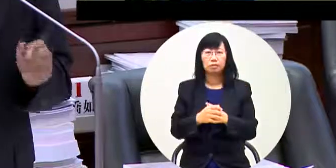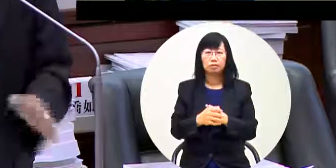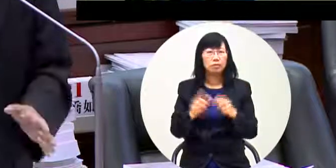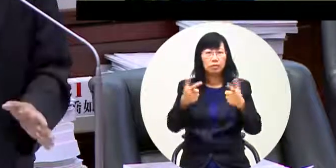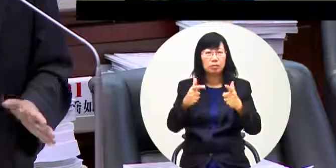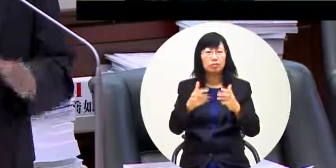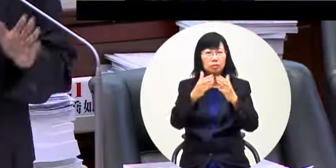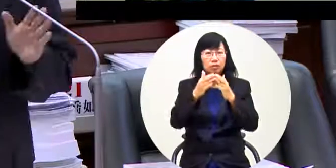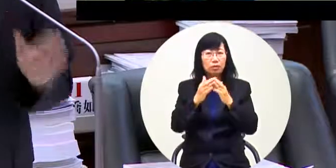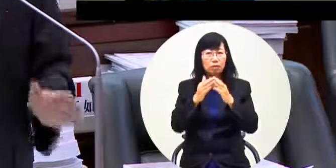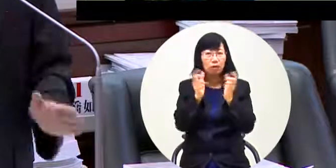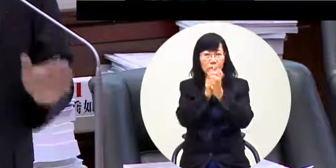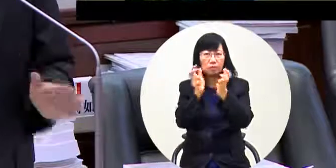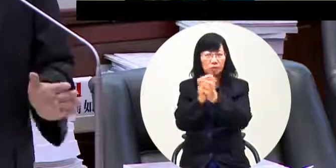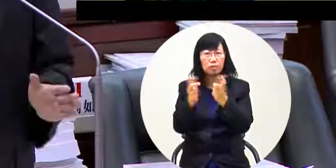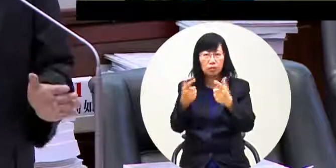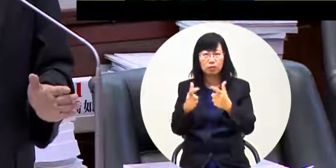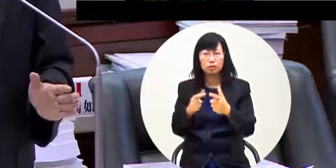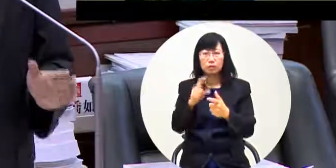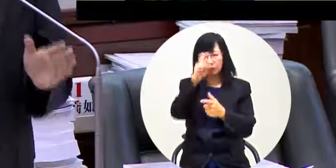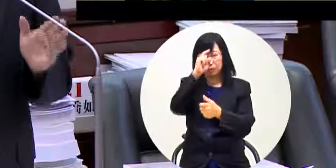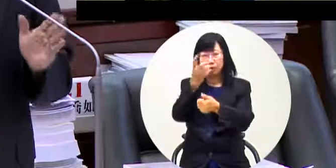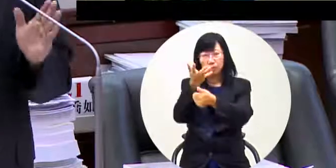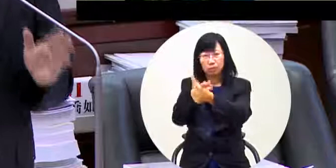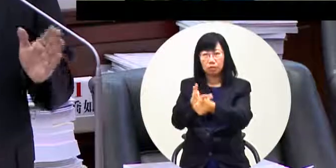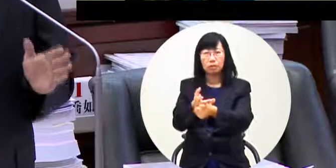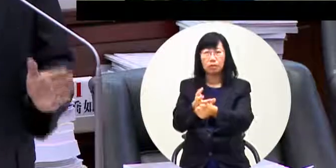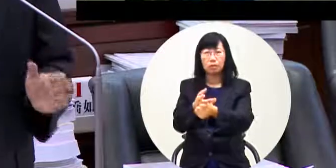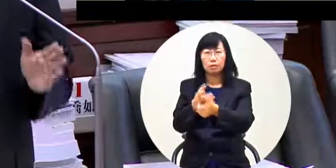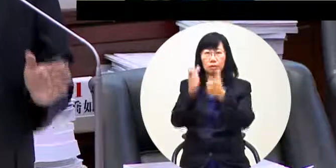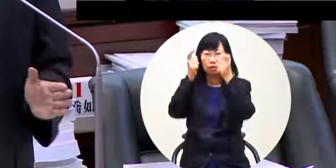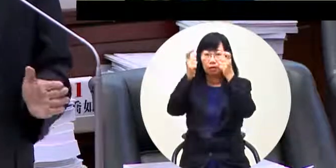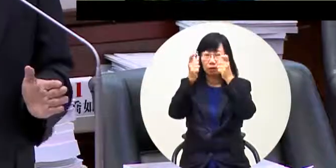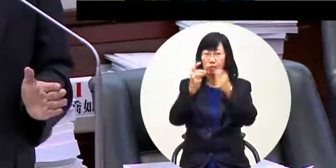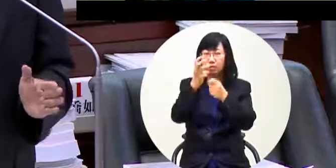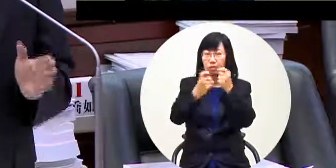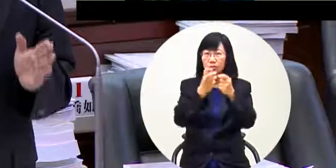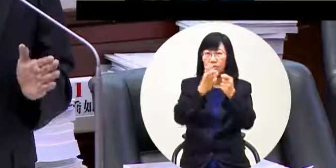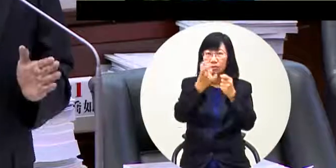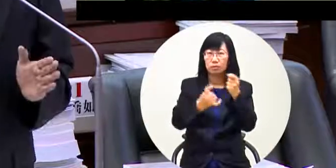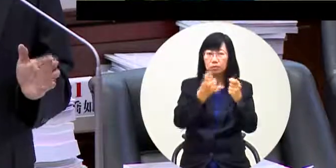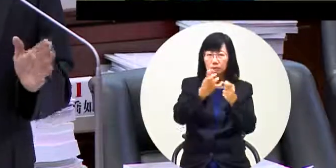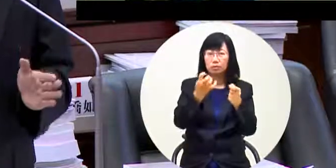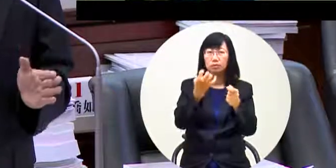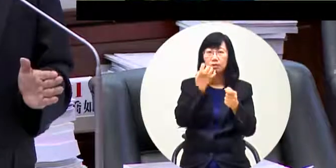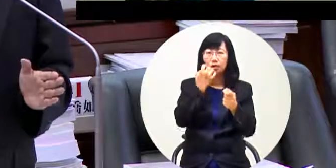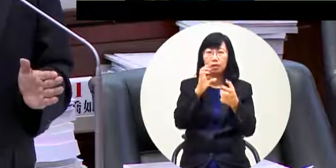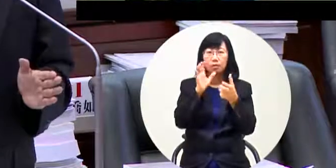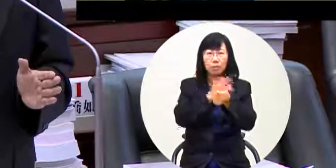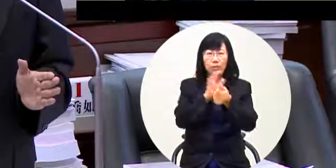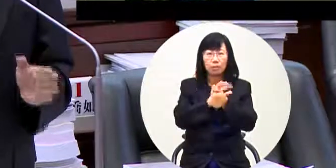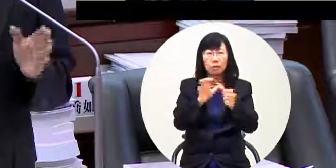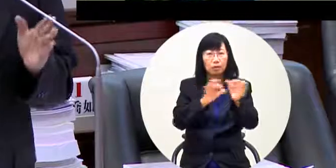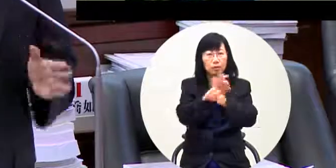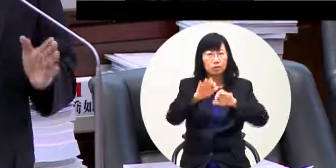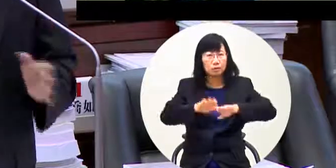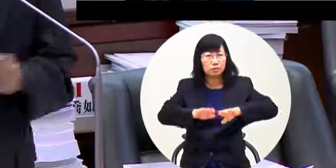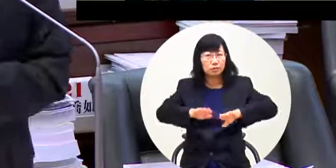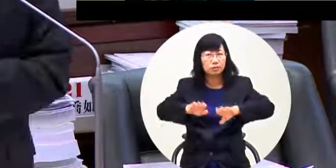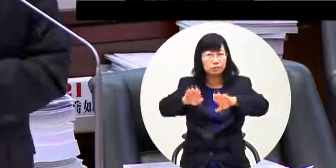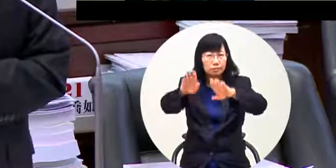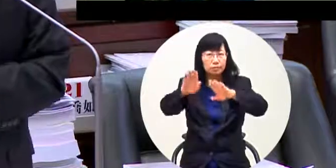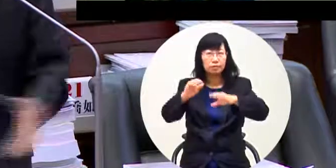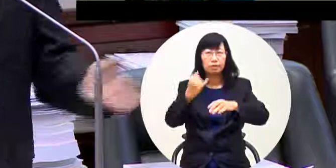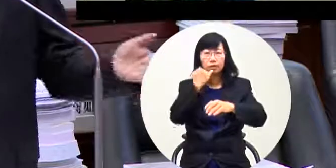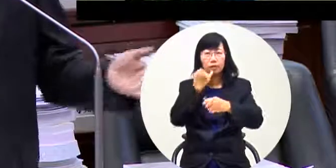个地方这三四十年来一个退经济起飞的高雄一个回馈跟一个公平的